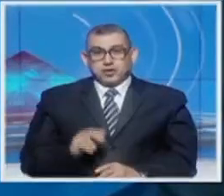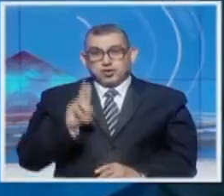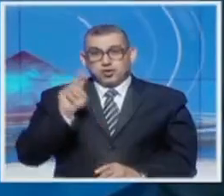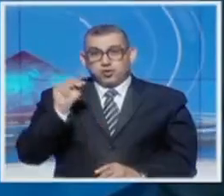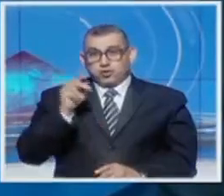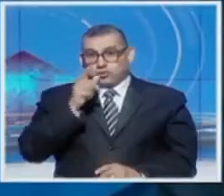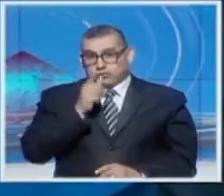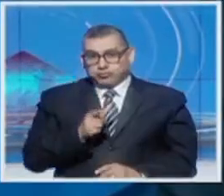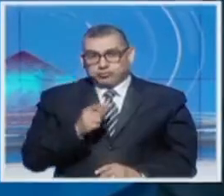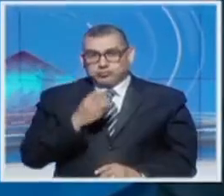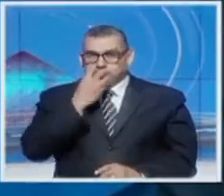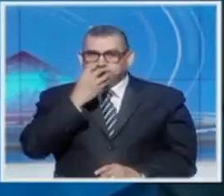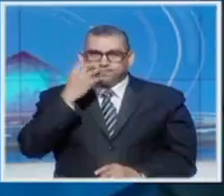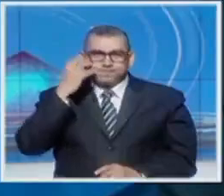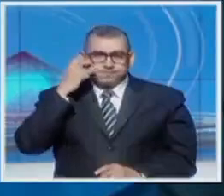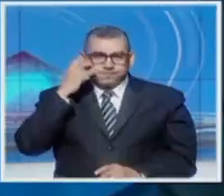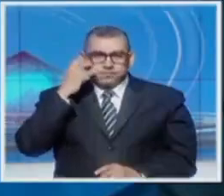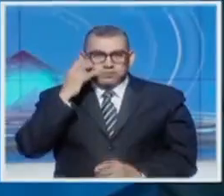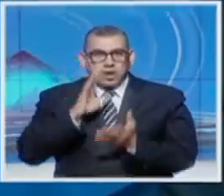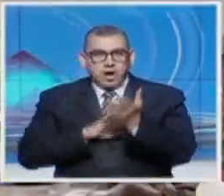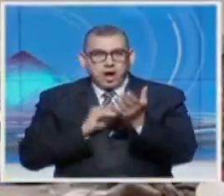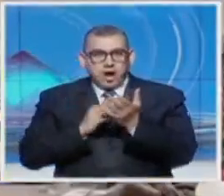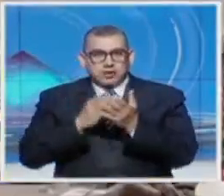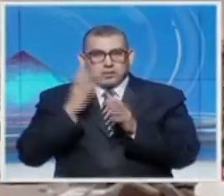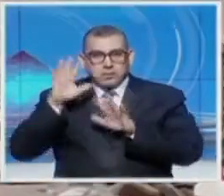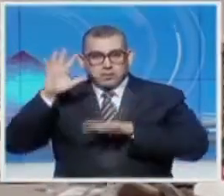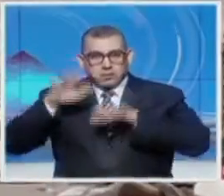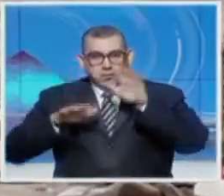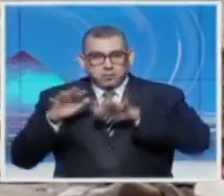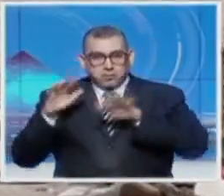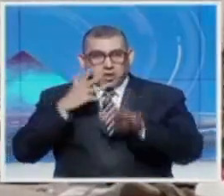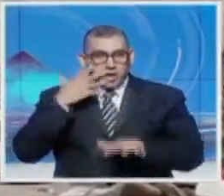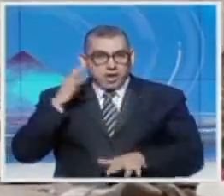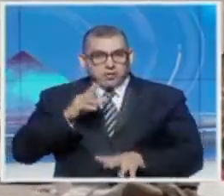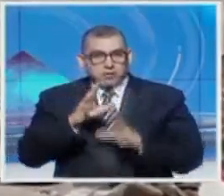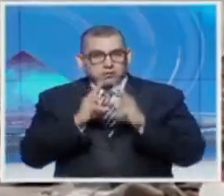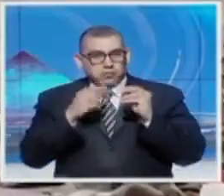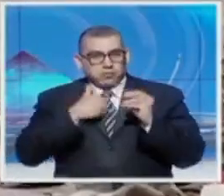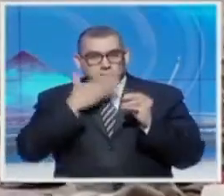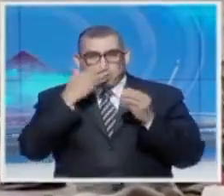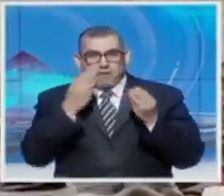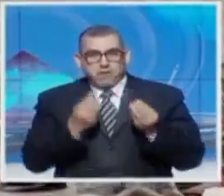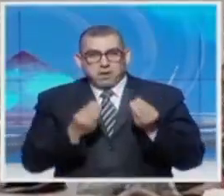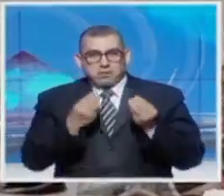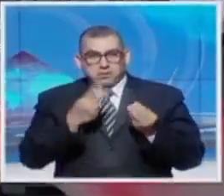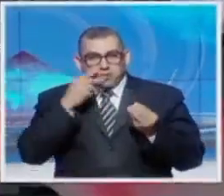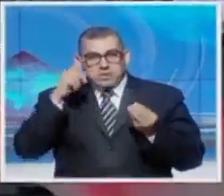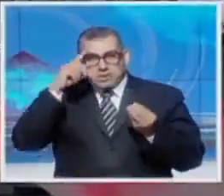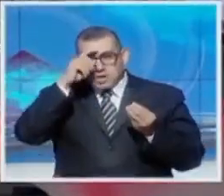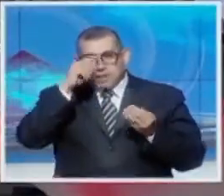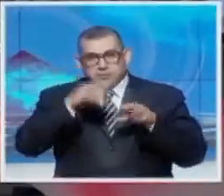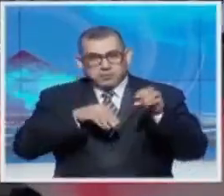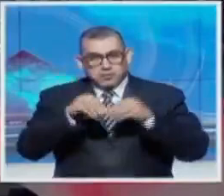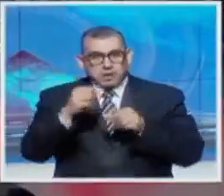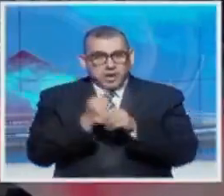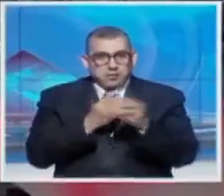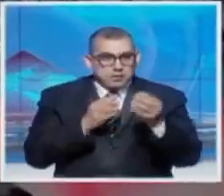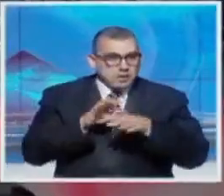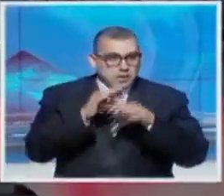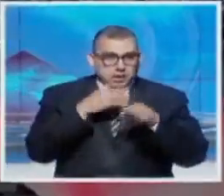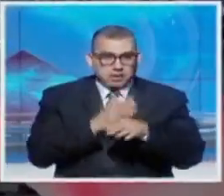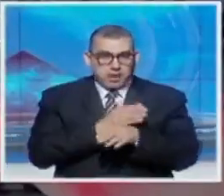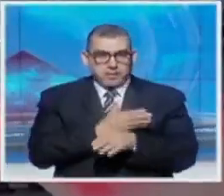الأمم المتحدة تؤكد أن حجم كارثة العاصفة دانيال في ليبيا ما يزال مجهولا، وتتحدث عن صعوبات في تنسيق العمليات